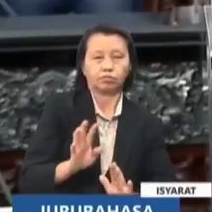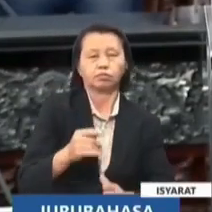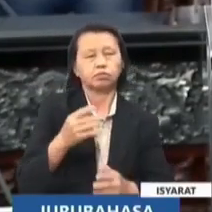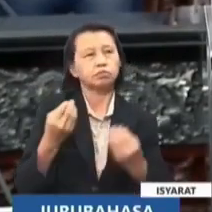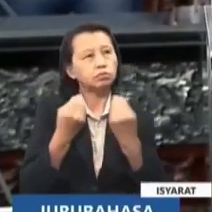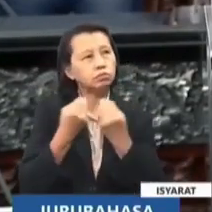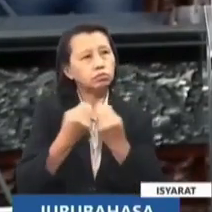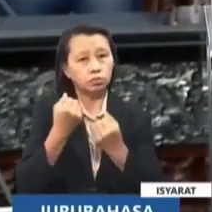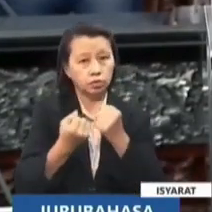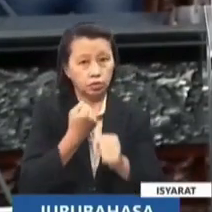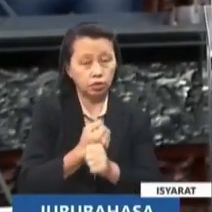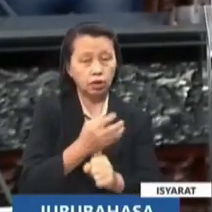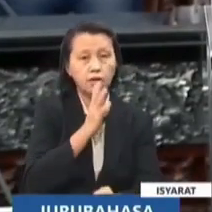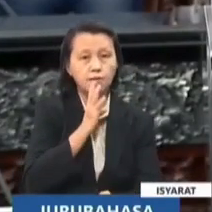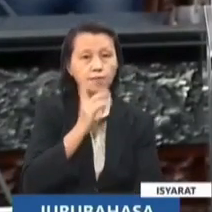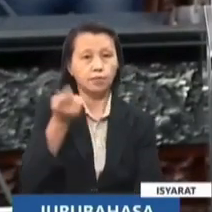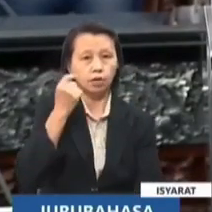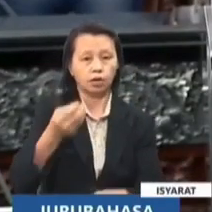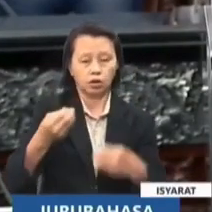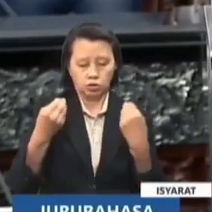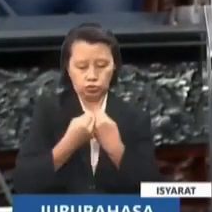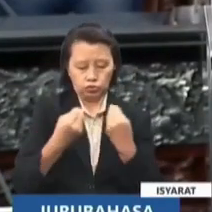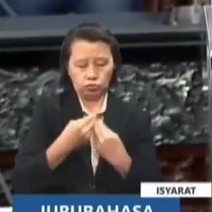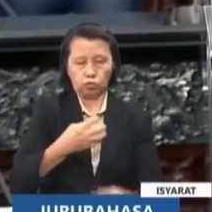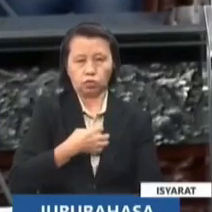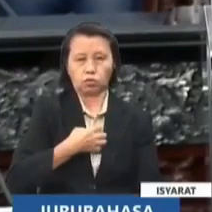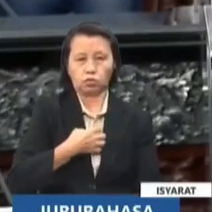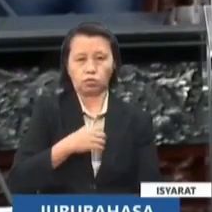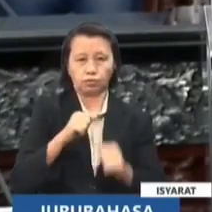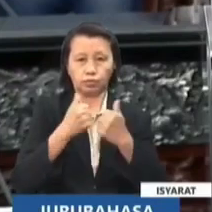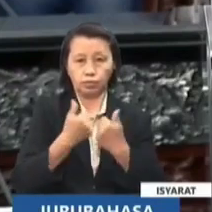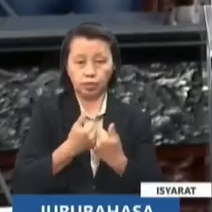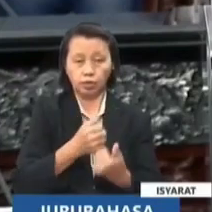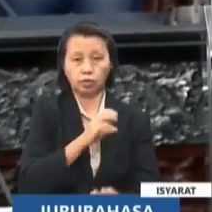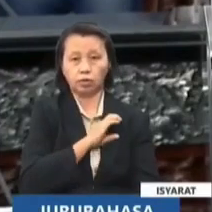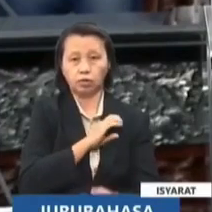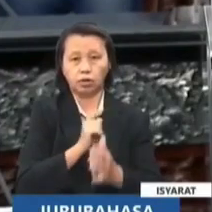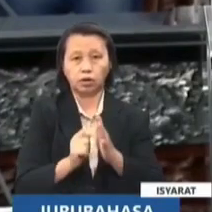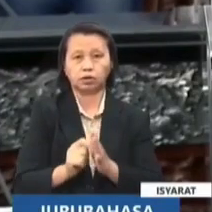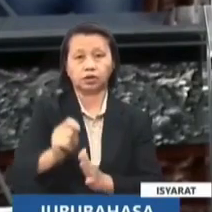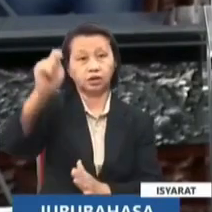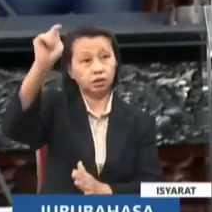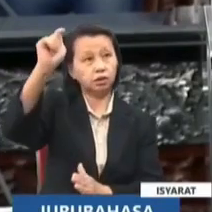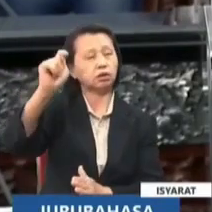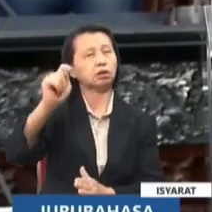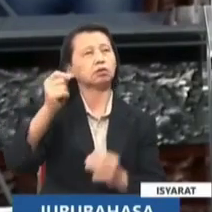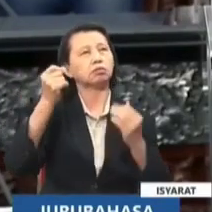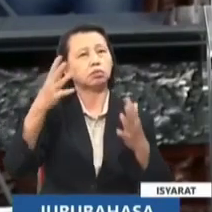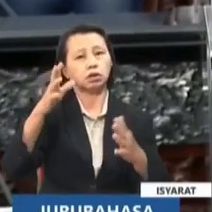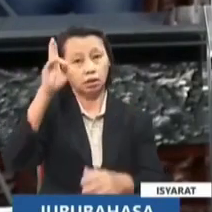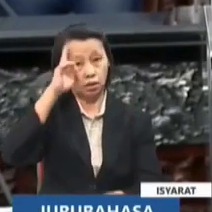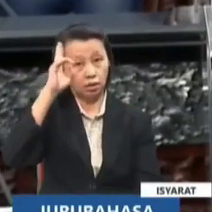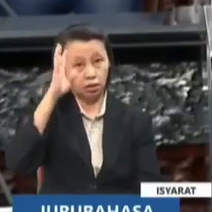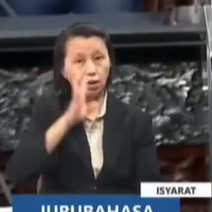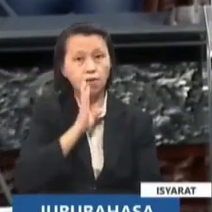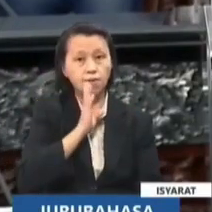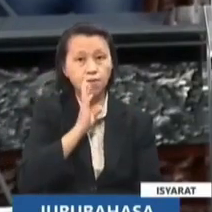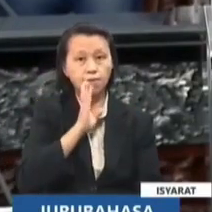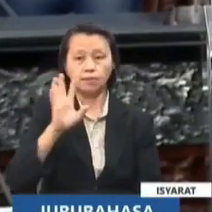sebut tadi, jumlah aduan yang diterima oleh agensi penguat kuasa tinggi itu seramai sebagaimana saya